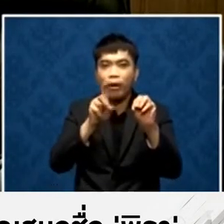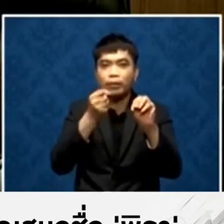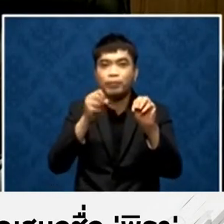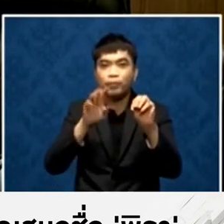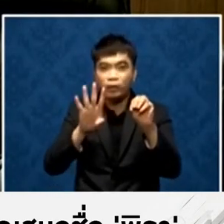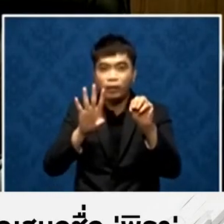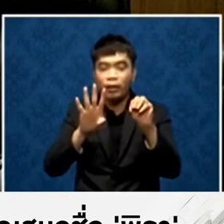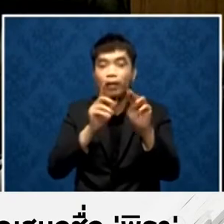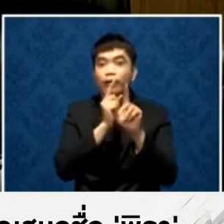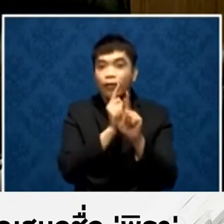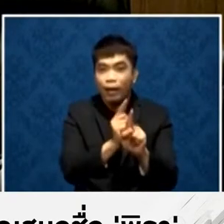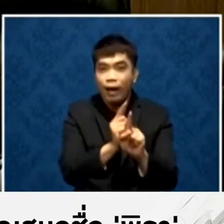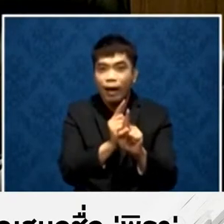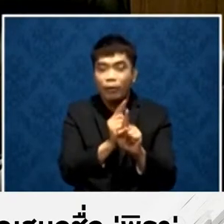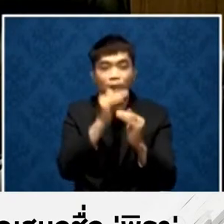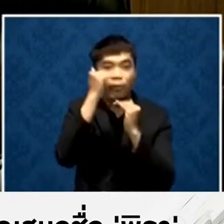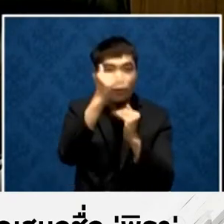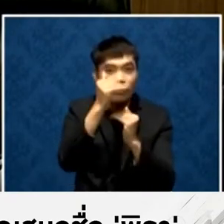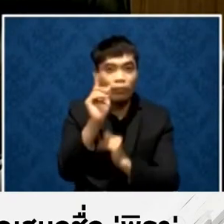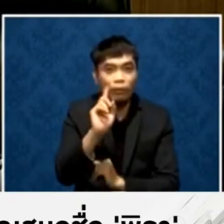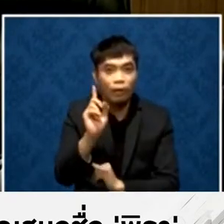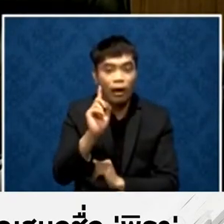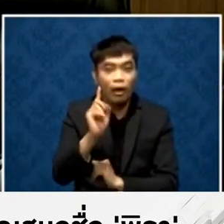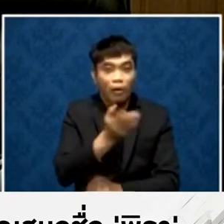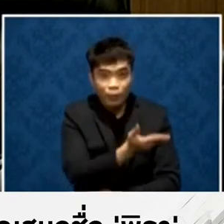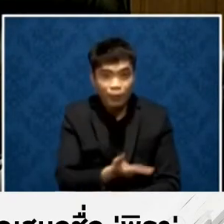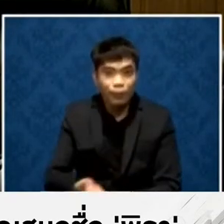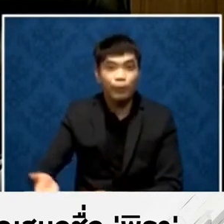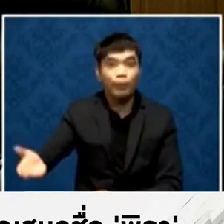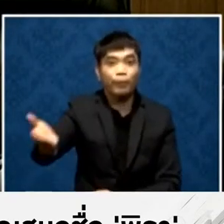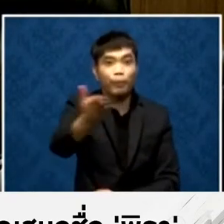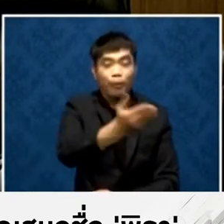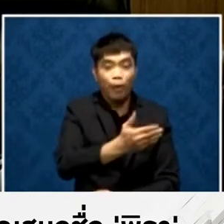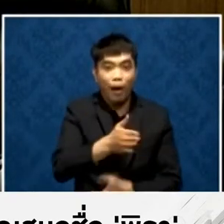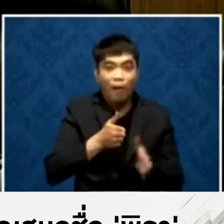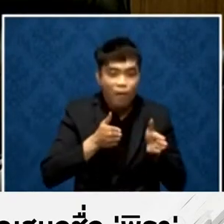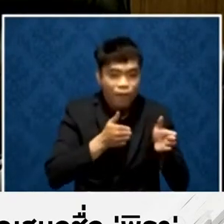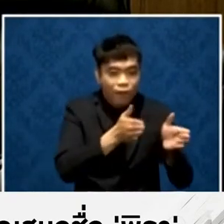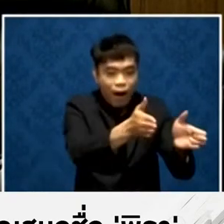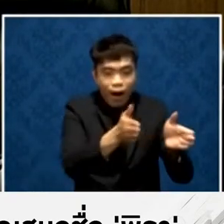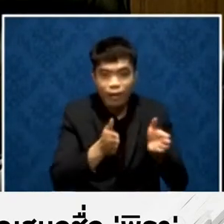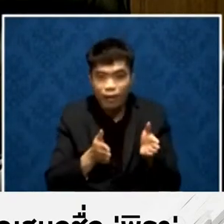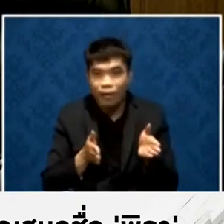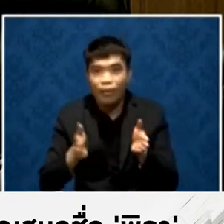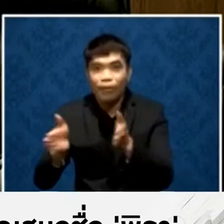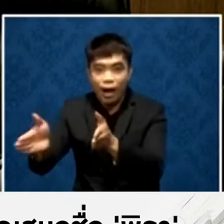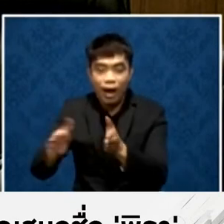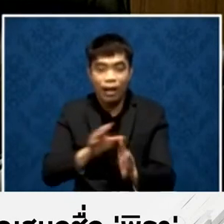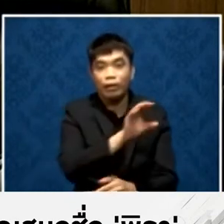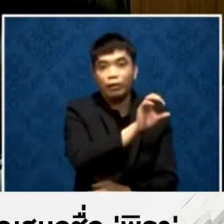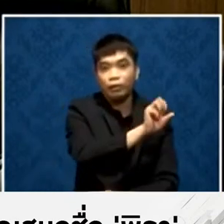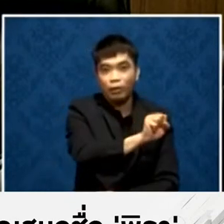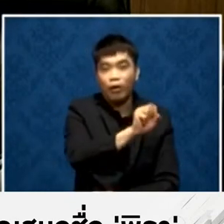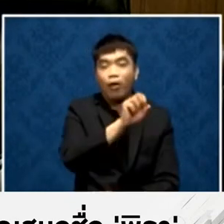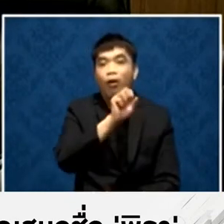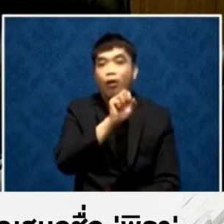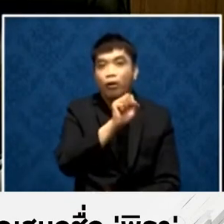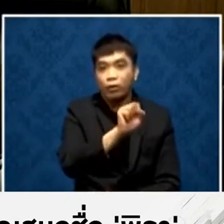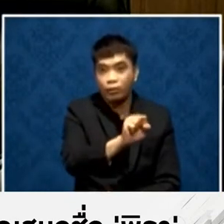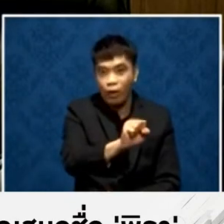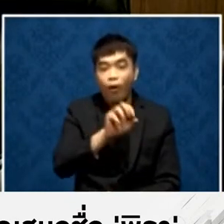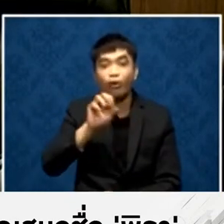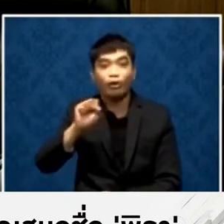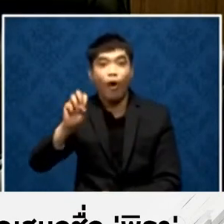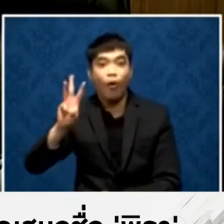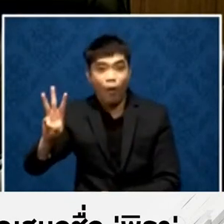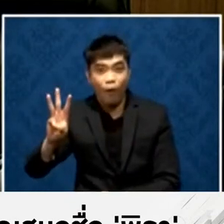ะครับก็ยังไม่ได้ออกมาเลยสักนิดเดียวเนี่ยนะฮะแต่ว่าอันนี้คือเป็นข้ออ้างนะคือมันคนละประเด็นกับที่คุณชาดาอภิปรายนะคุณชาดาเนี่ยแก